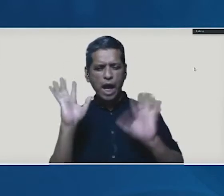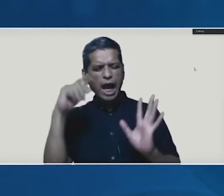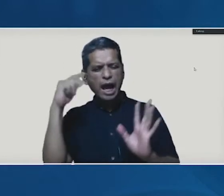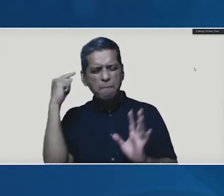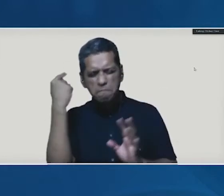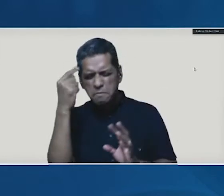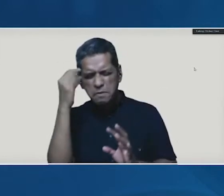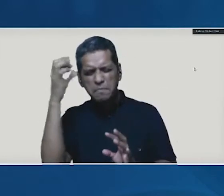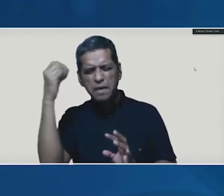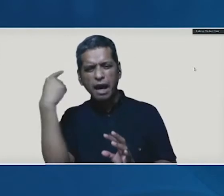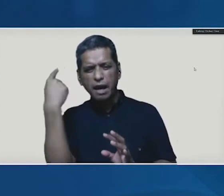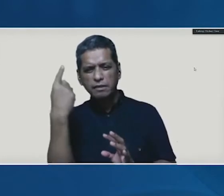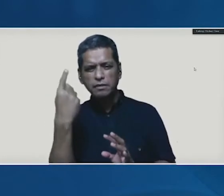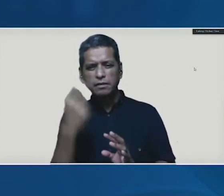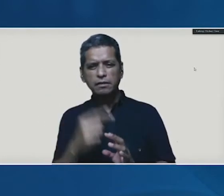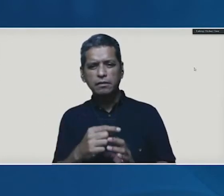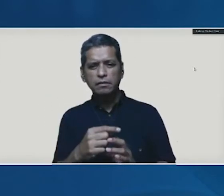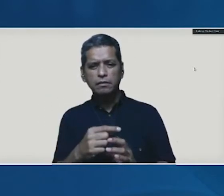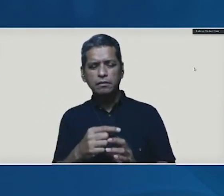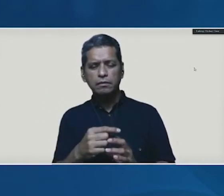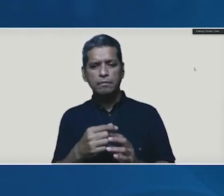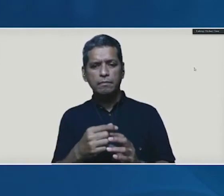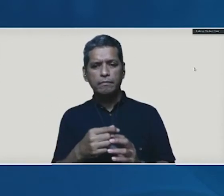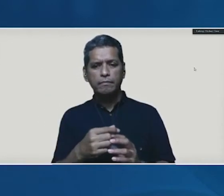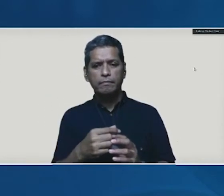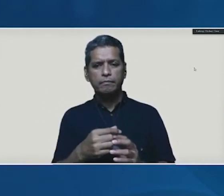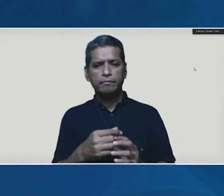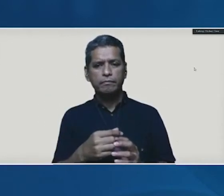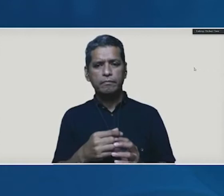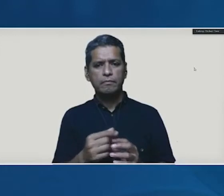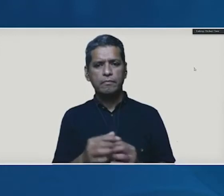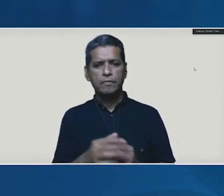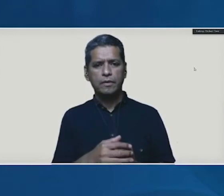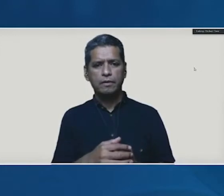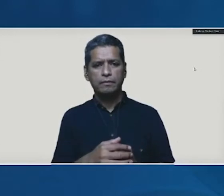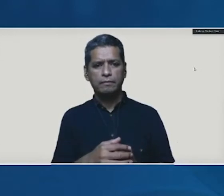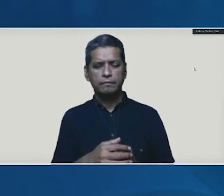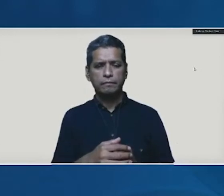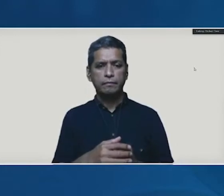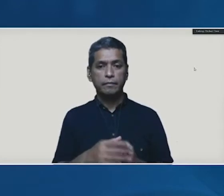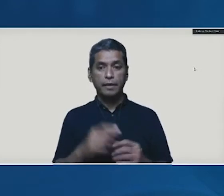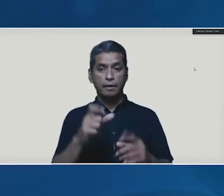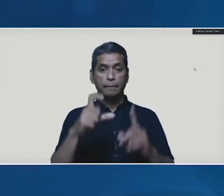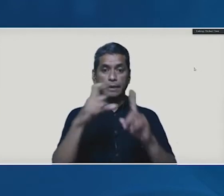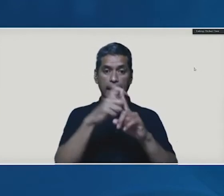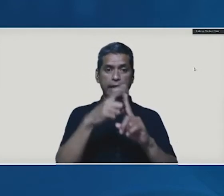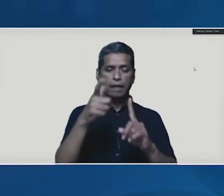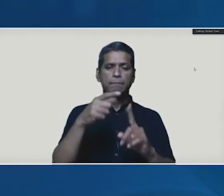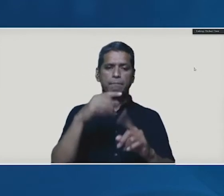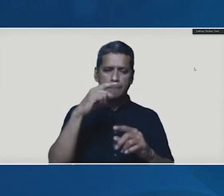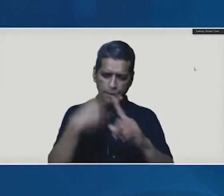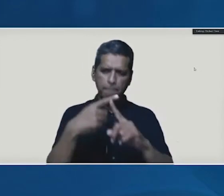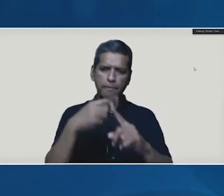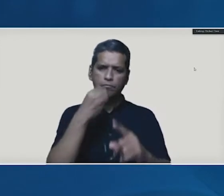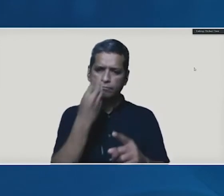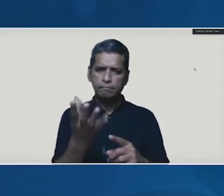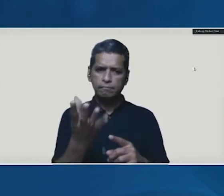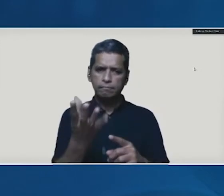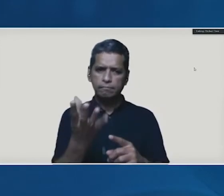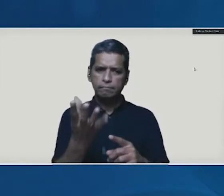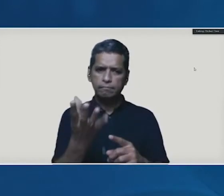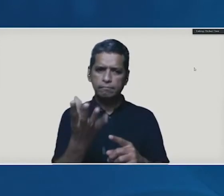tetapi artinya tapi belum belum selesai diterangkan oleh dan sementara tuanku melihatnya